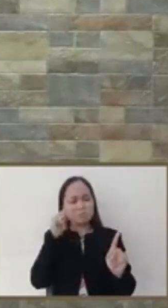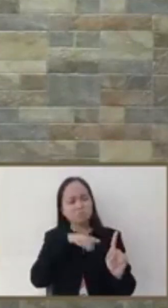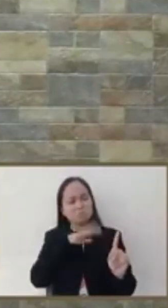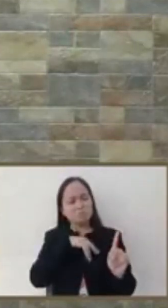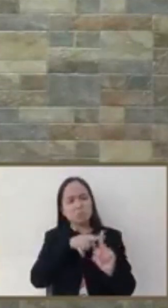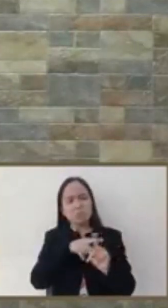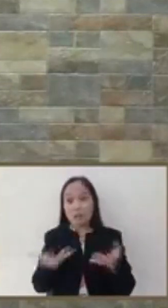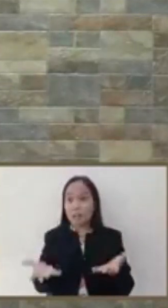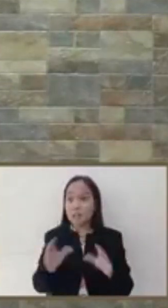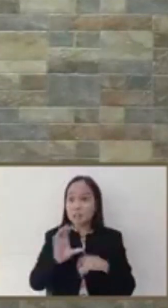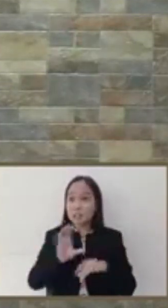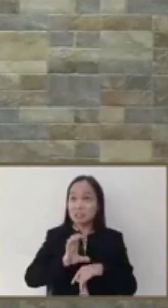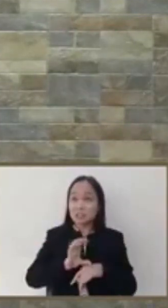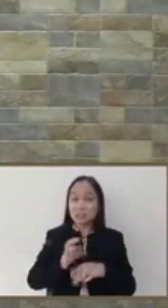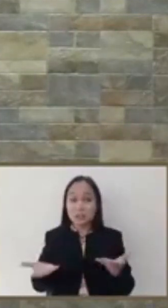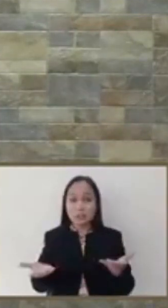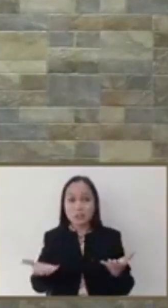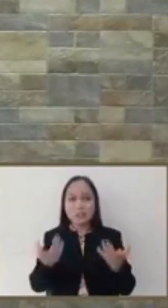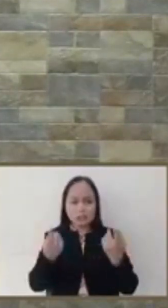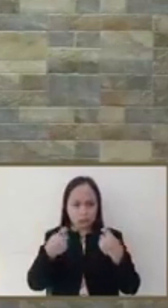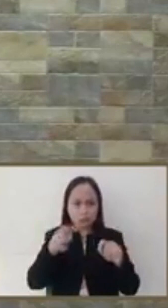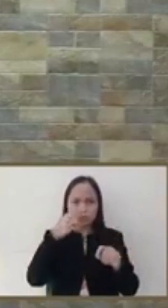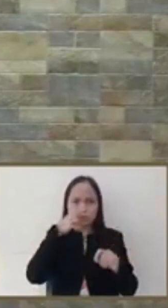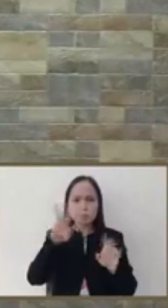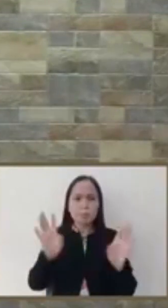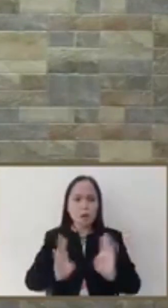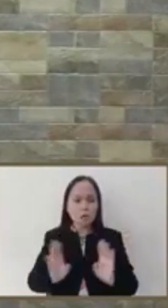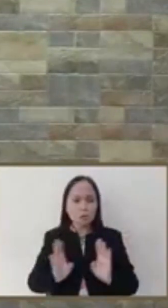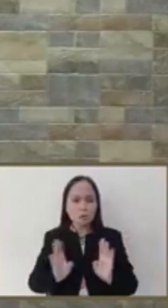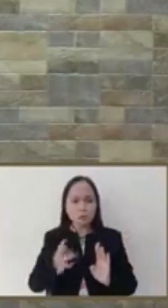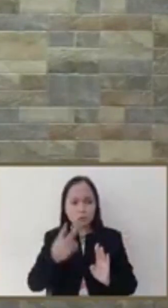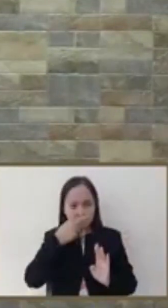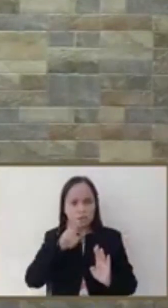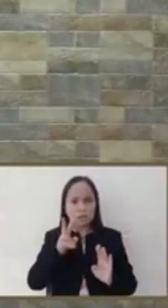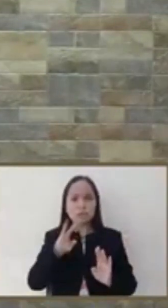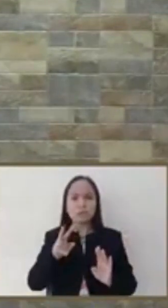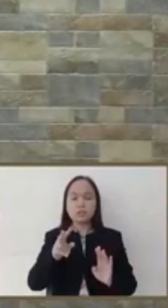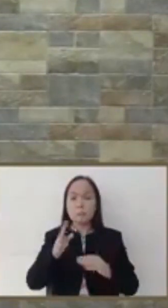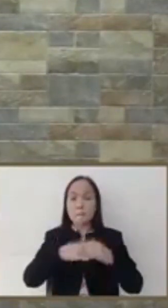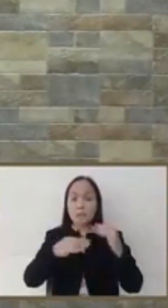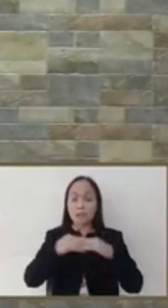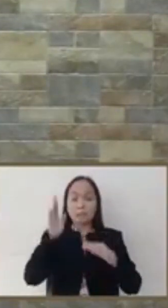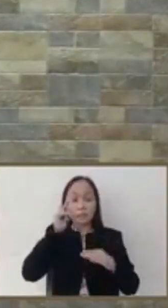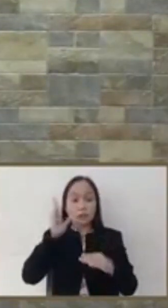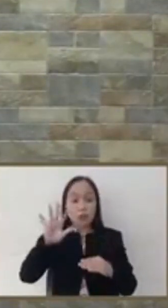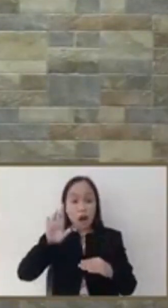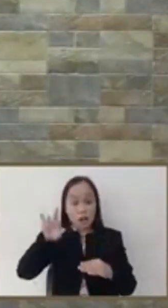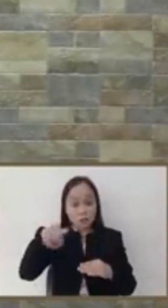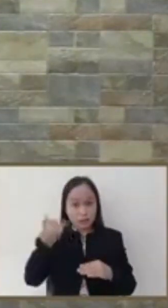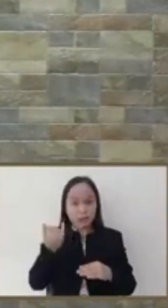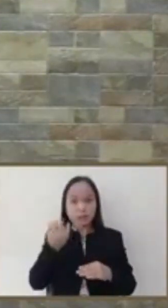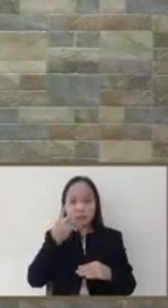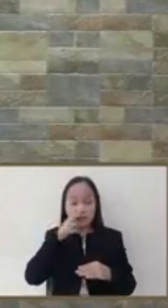itong building na ito ngayon, subukan niyo pumunta ng Baguio. Tingnan niyo ang building ni Pastor RJ. Tingnan niyo ang building doon ni